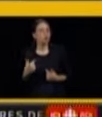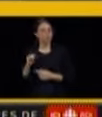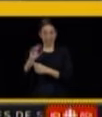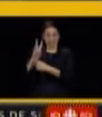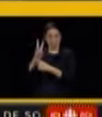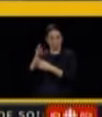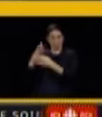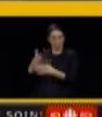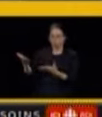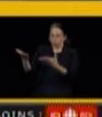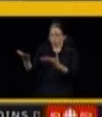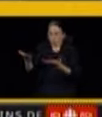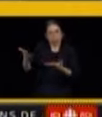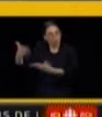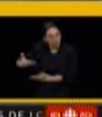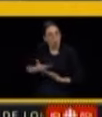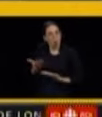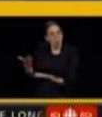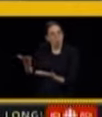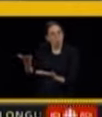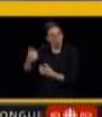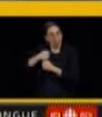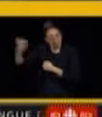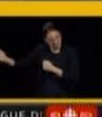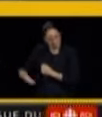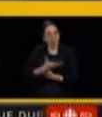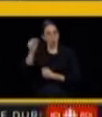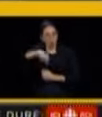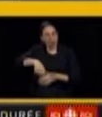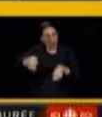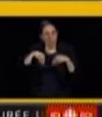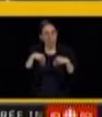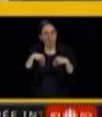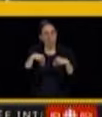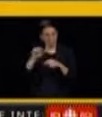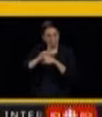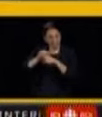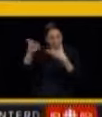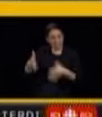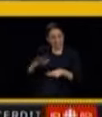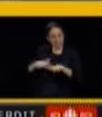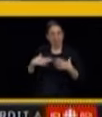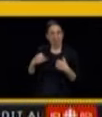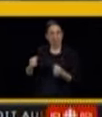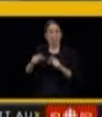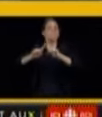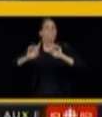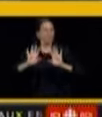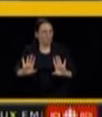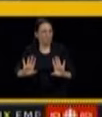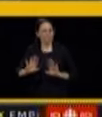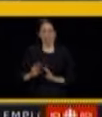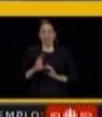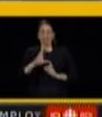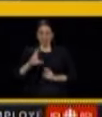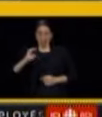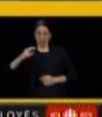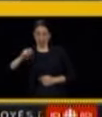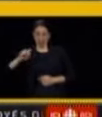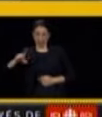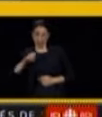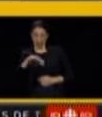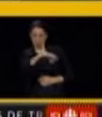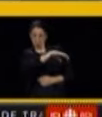on est prêt à prendre les gens de l'armée qui ont une formation. On ne veut pas envoyer dans un CHSLD des gens qui n'ont